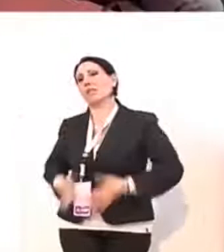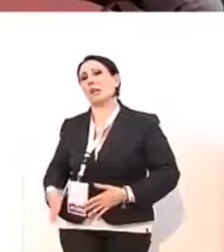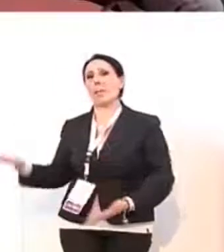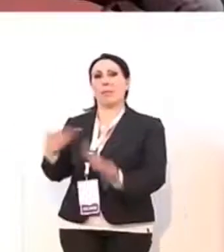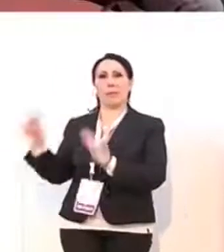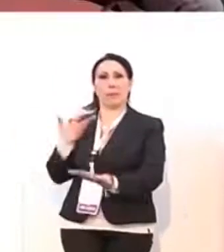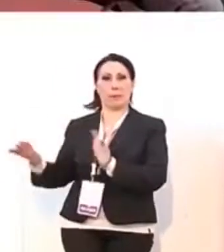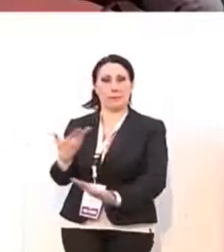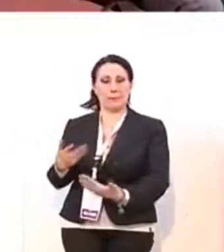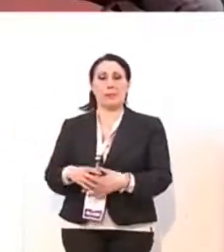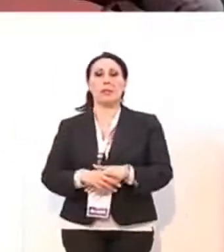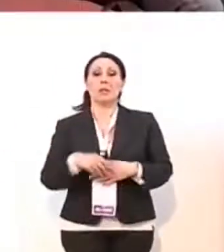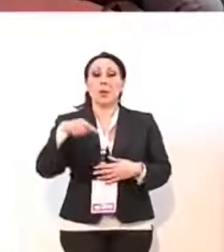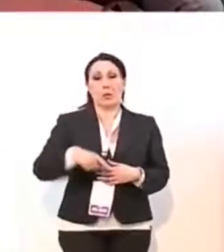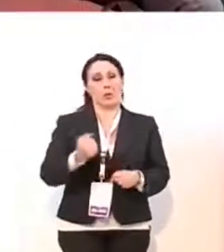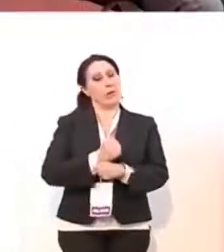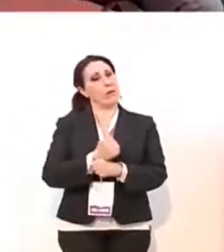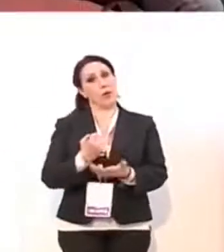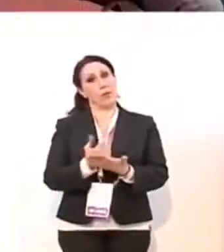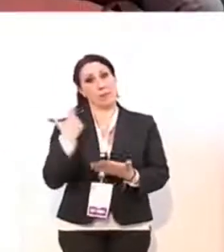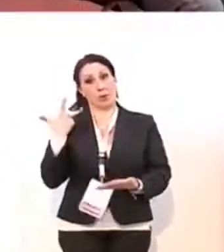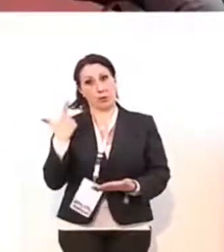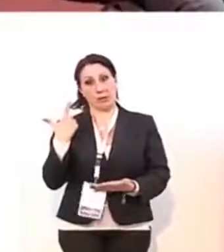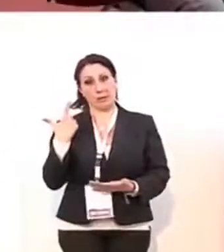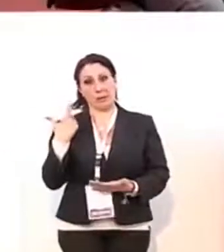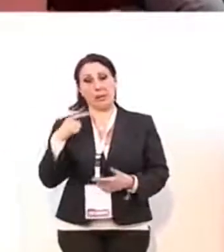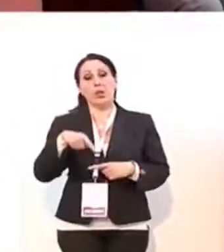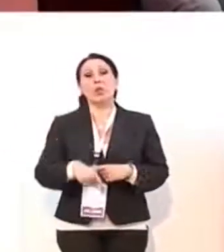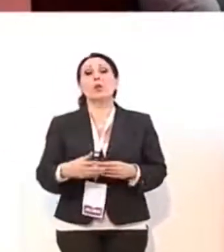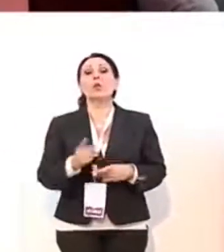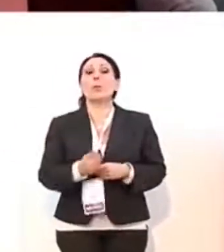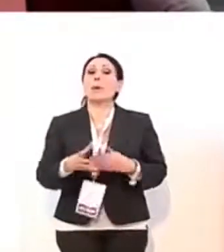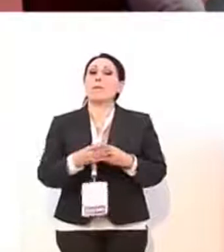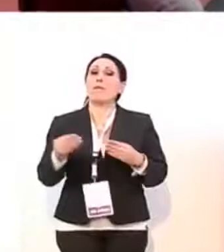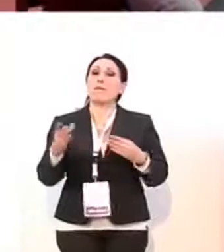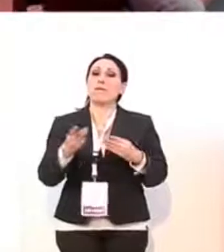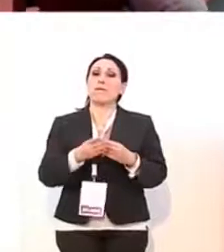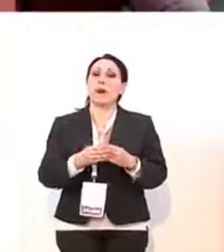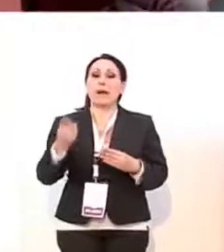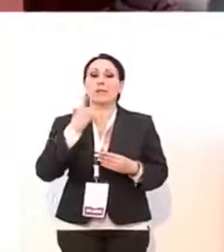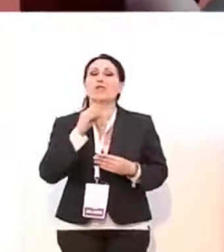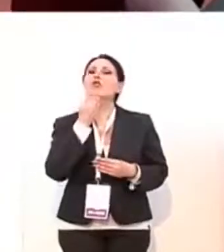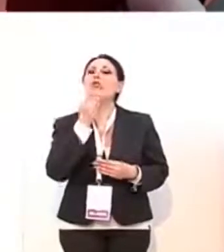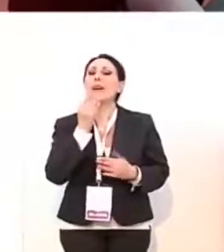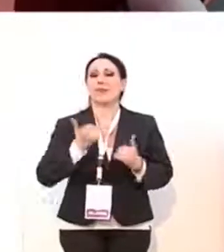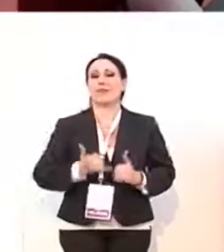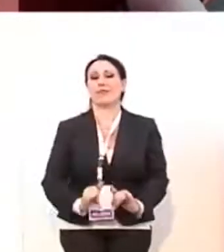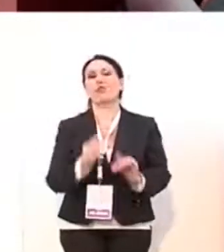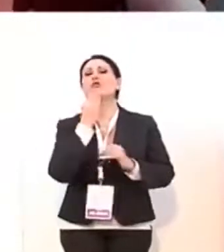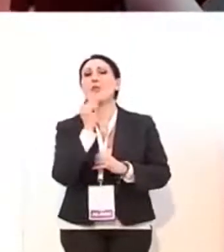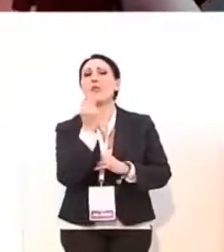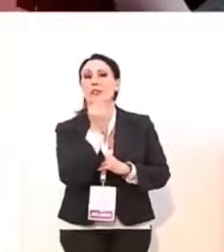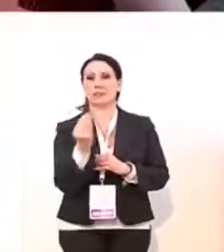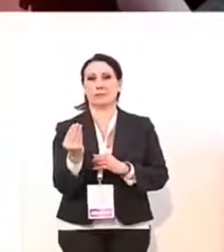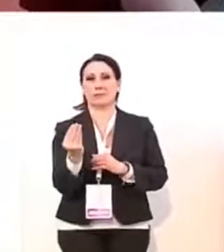lavoro importante da fare, e dobbiamo farlo anche in modo particolare sulle giovani generazioni e sui ragazzi e